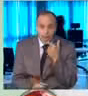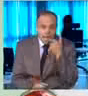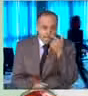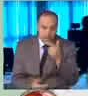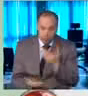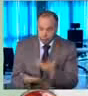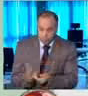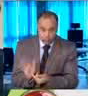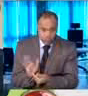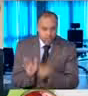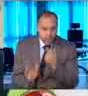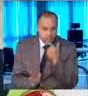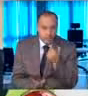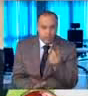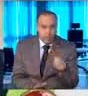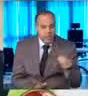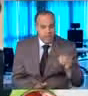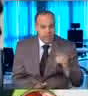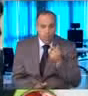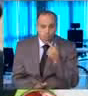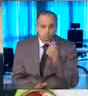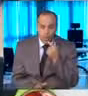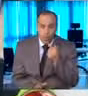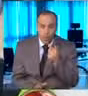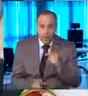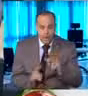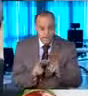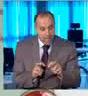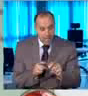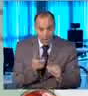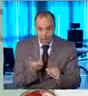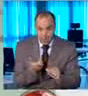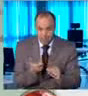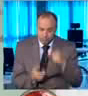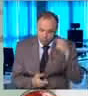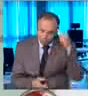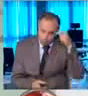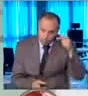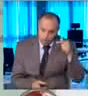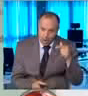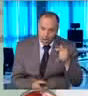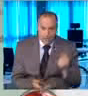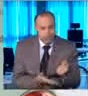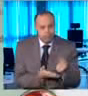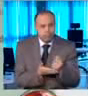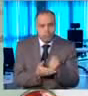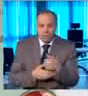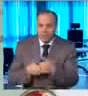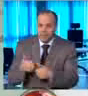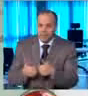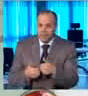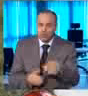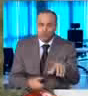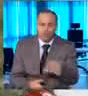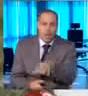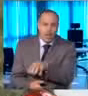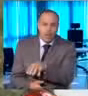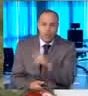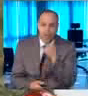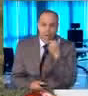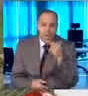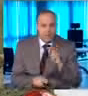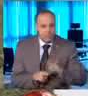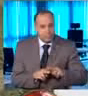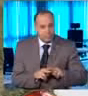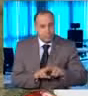الإشارة إليه، إضافة إلى أن هذه الدراسة تطمح أن تكون محفزا للتنافس بين الجهات من أجل